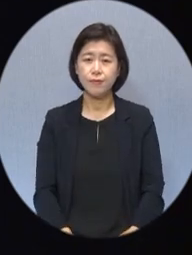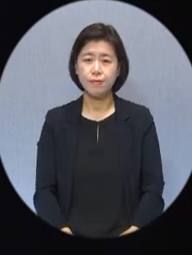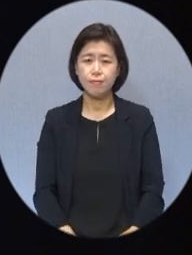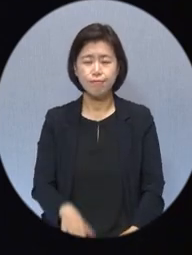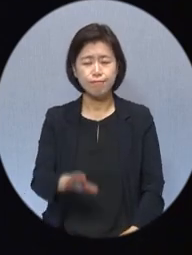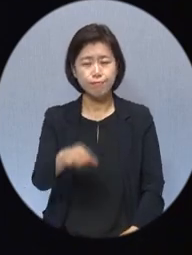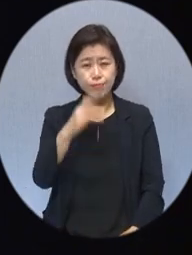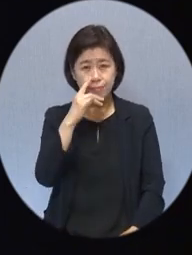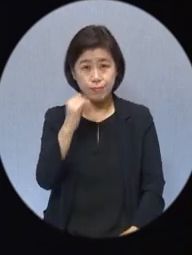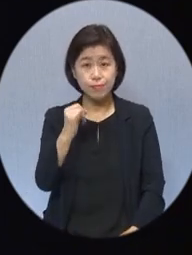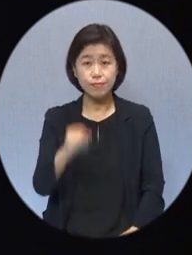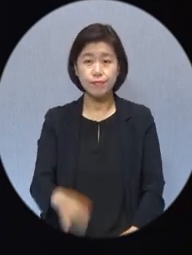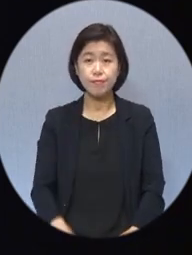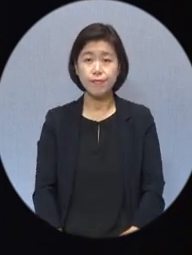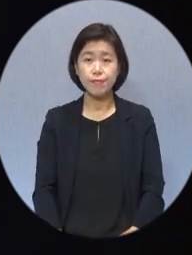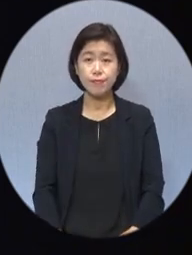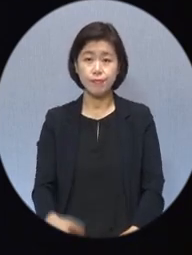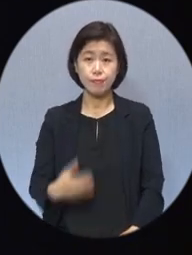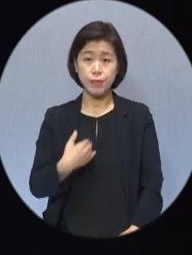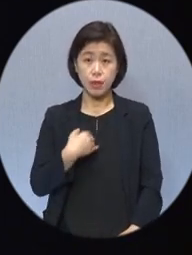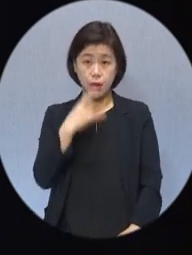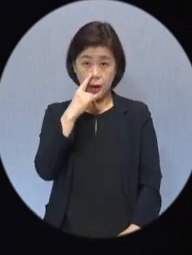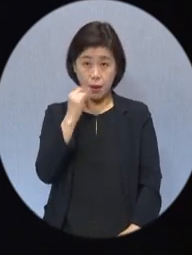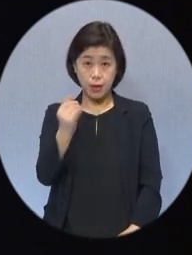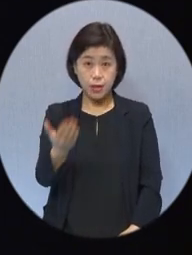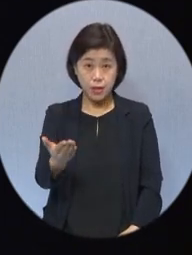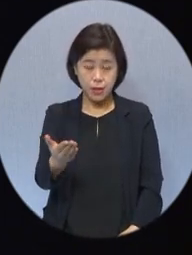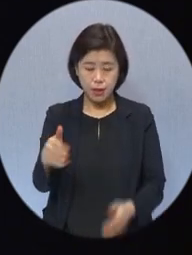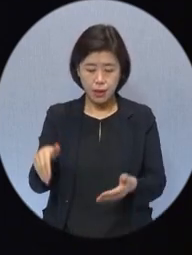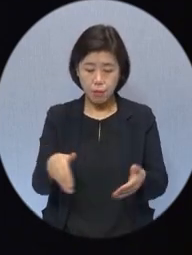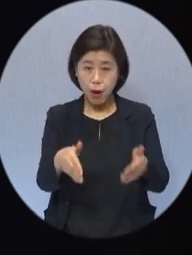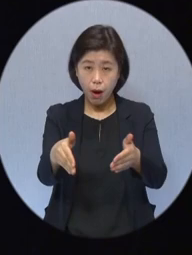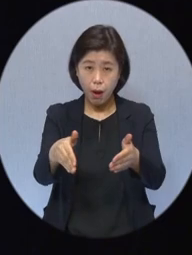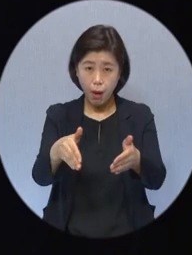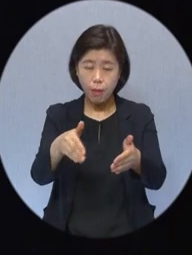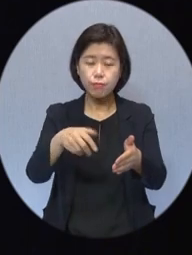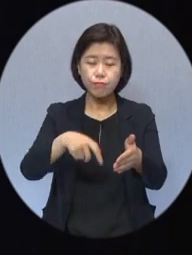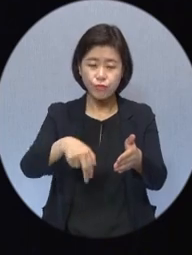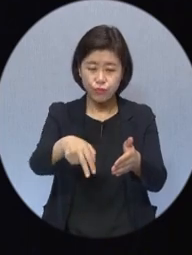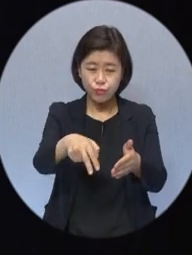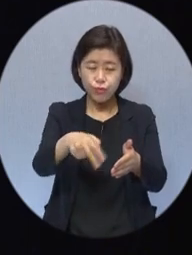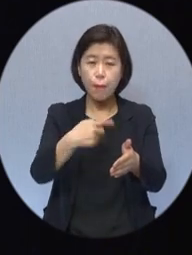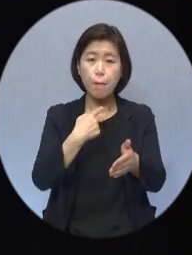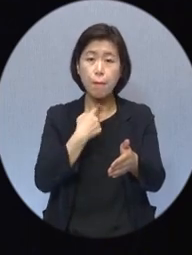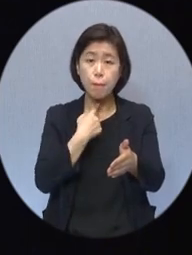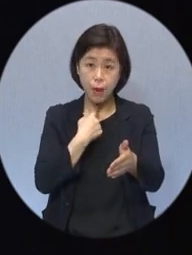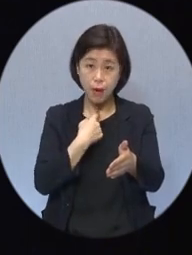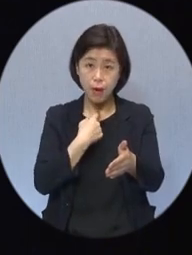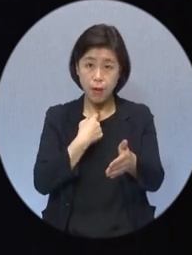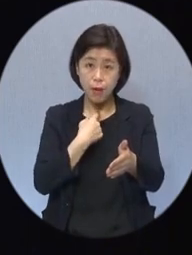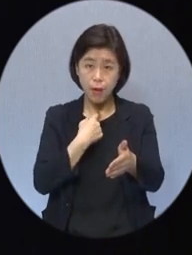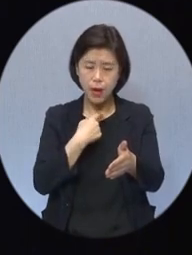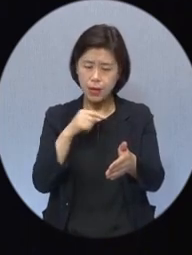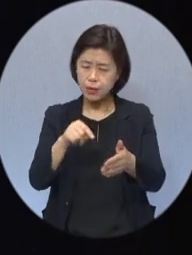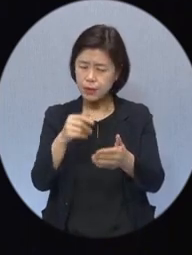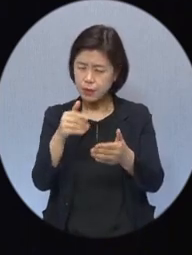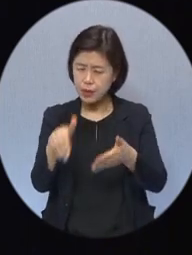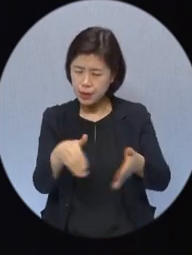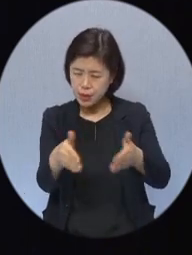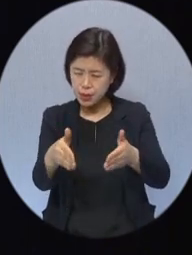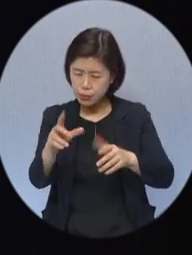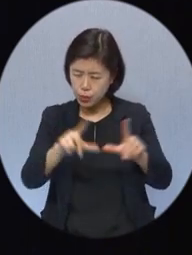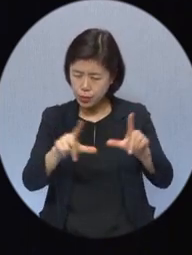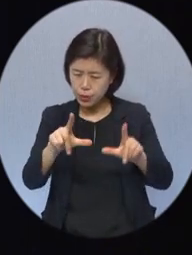어머니, 저는 어머니가 걸었던 길을 이젤처럼 둘러매고